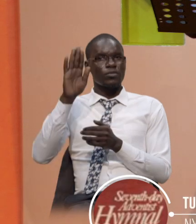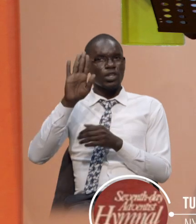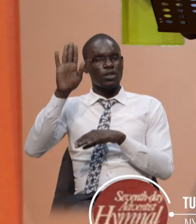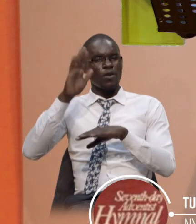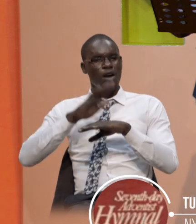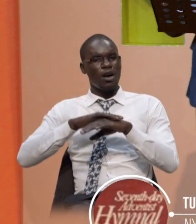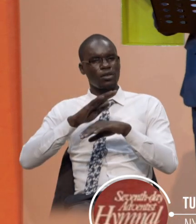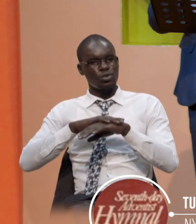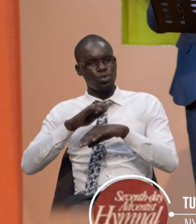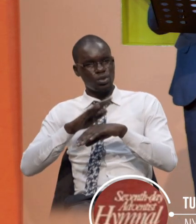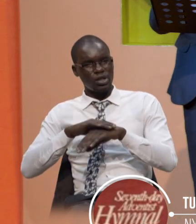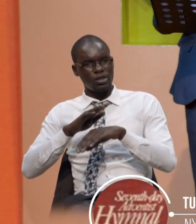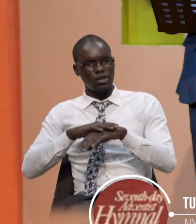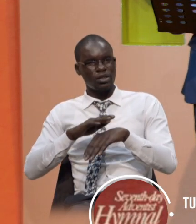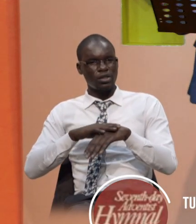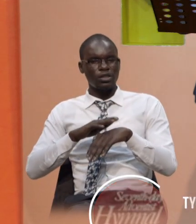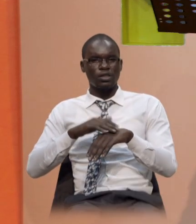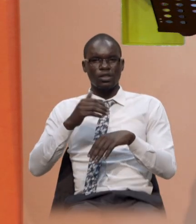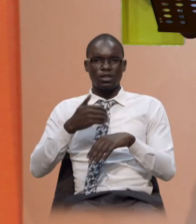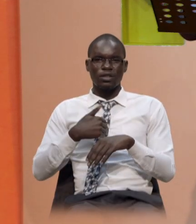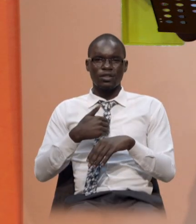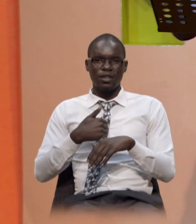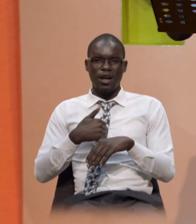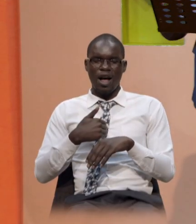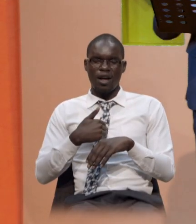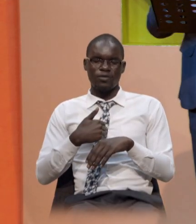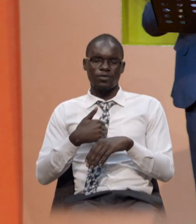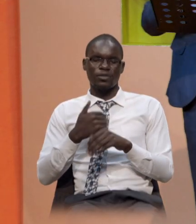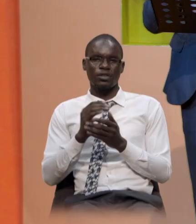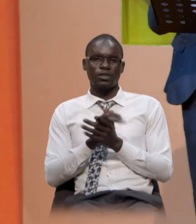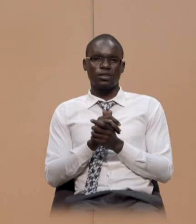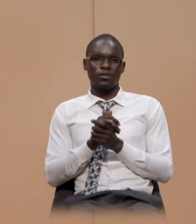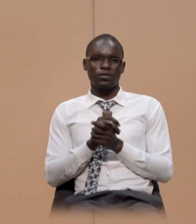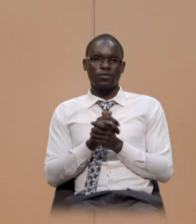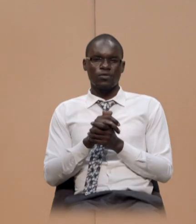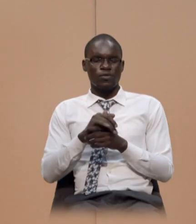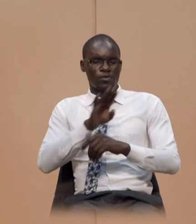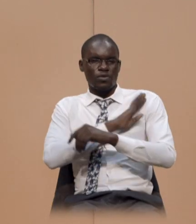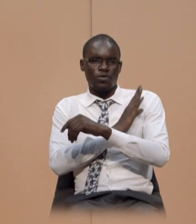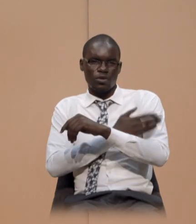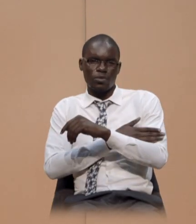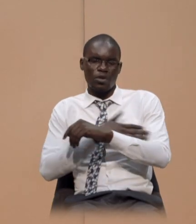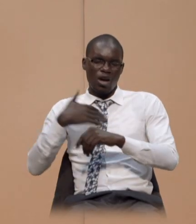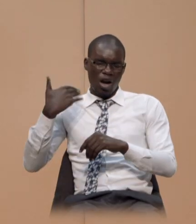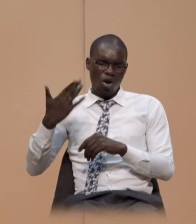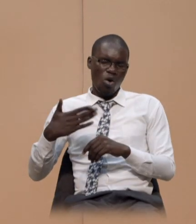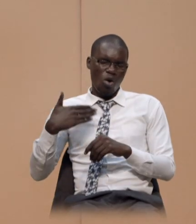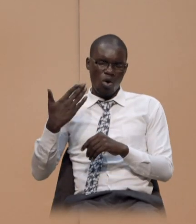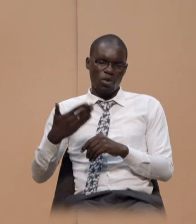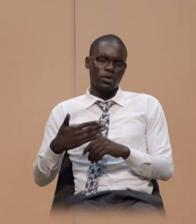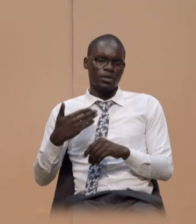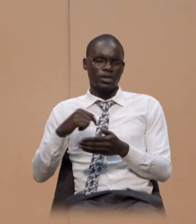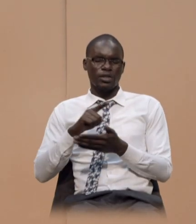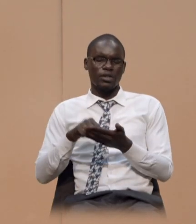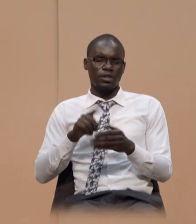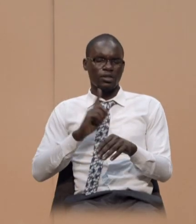Neema yako haina nguvu siku